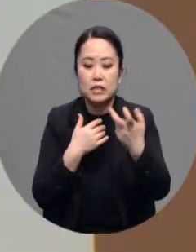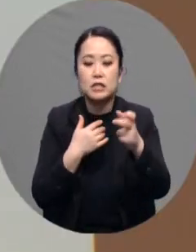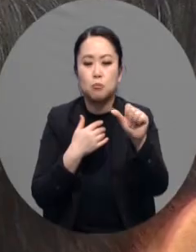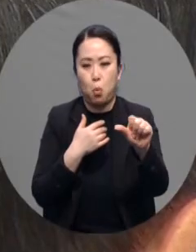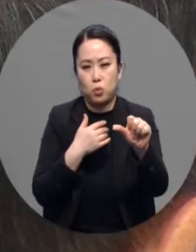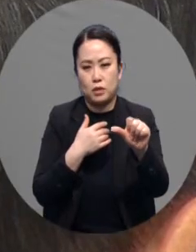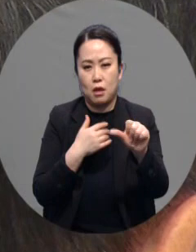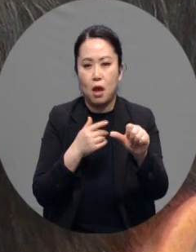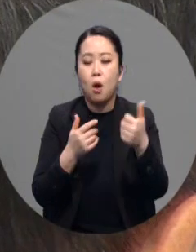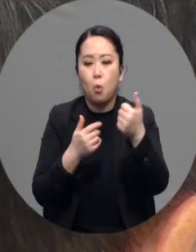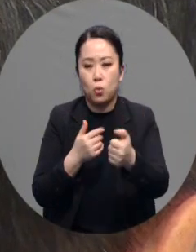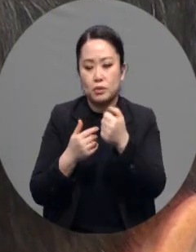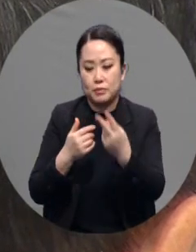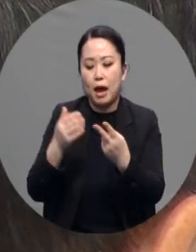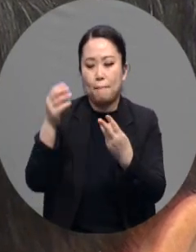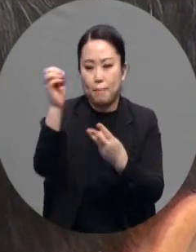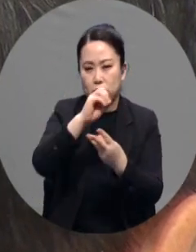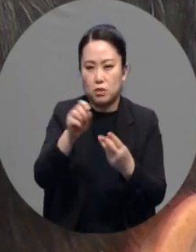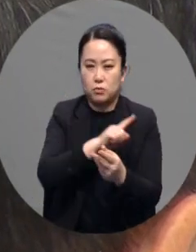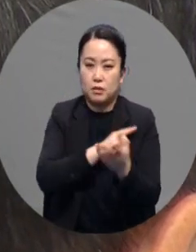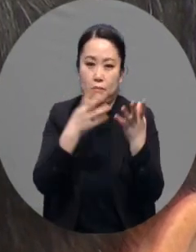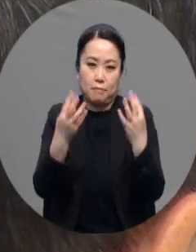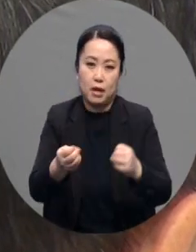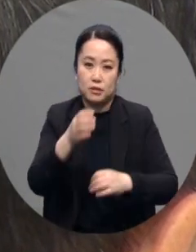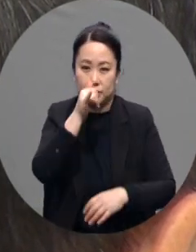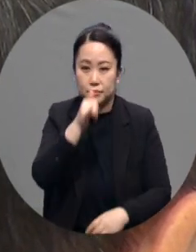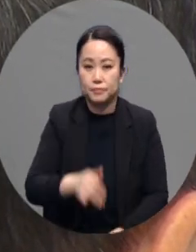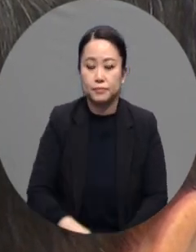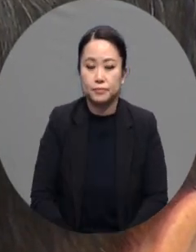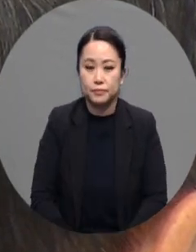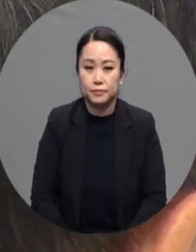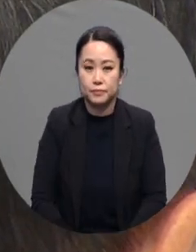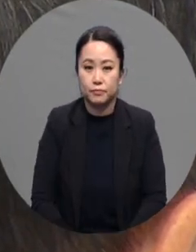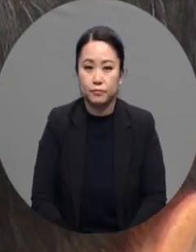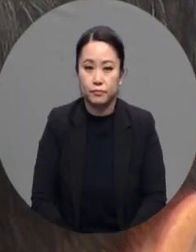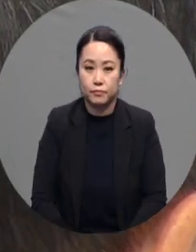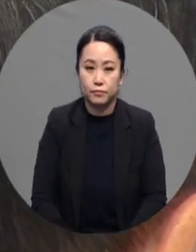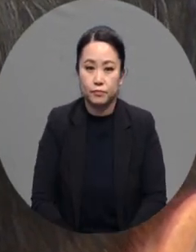이상이 53%로 압도적인 비중을 보였습니다. MBC 뉴스 배범호입니다.